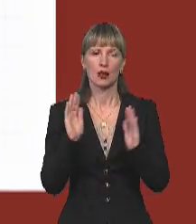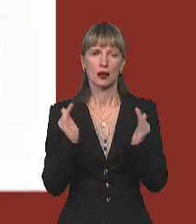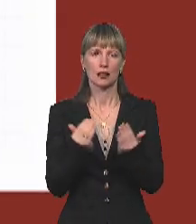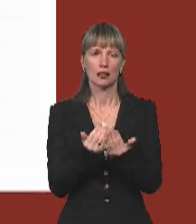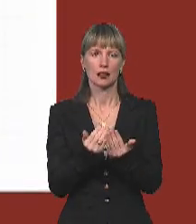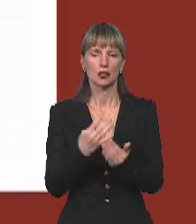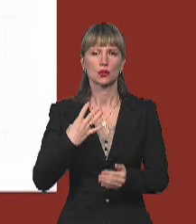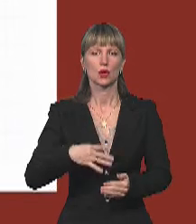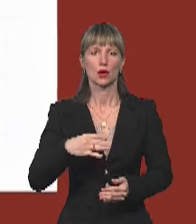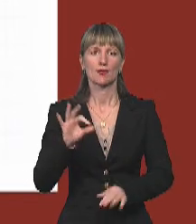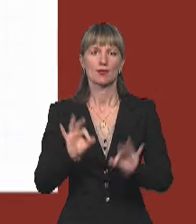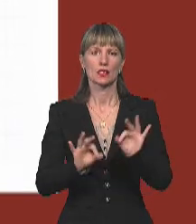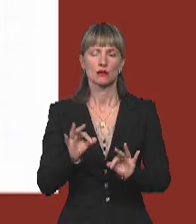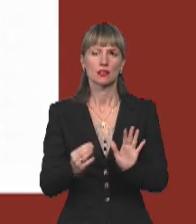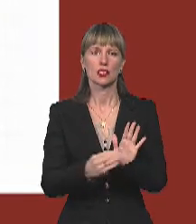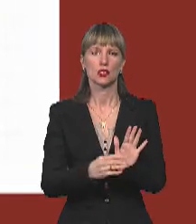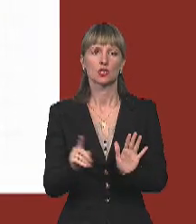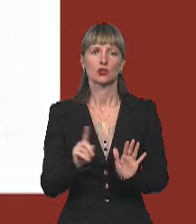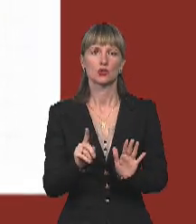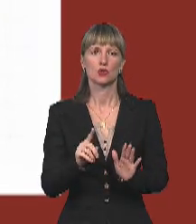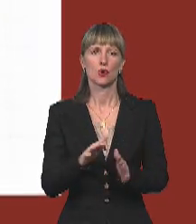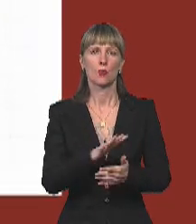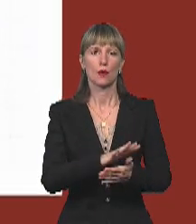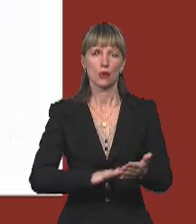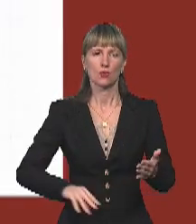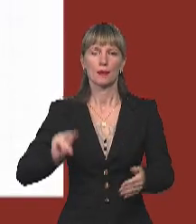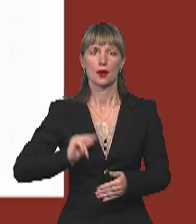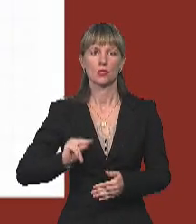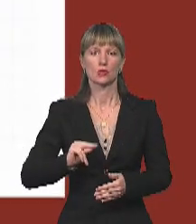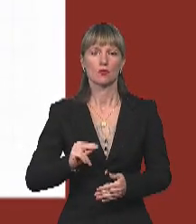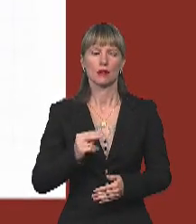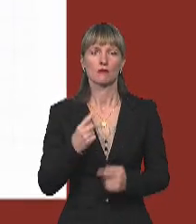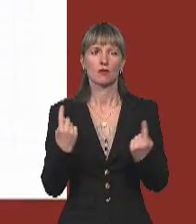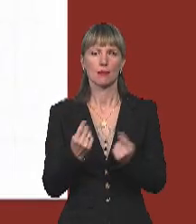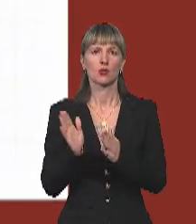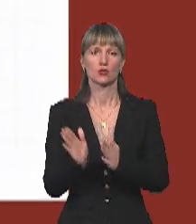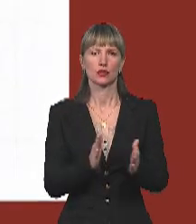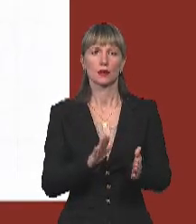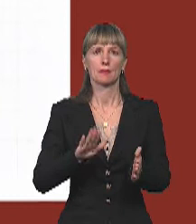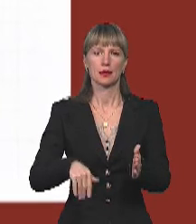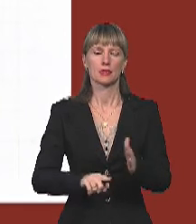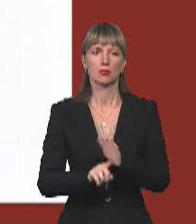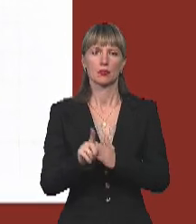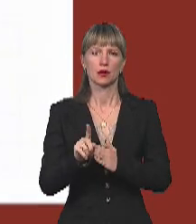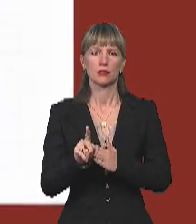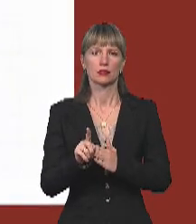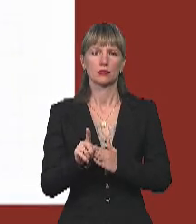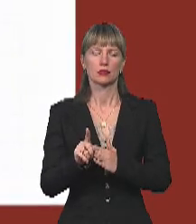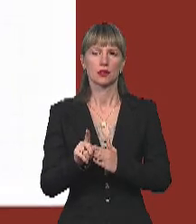карантину, 40% зазначили, що продовжують працювати в звичному режимі після запровадження